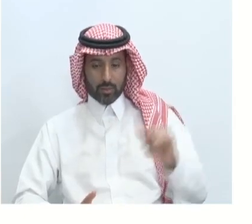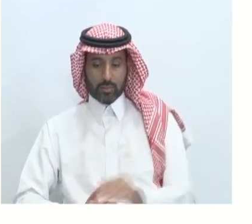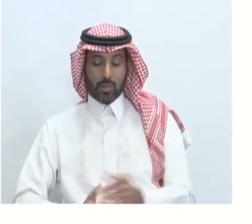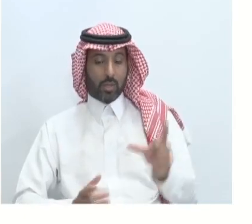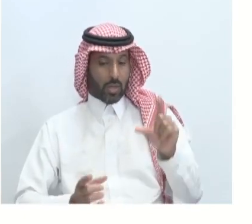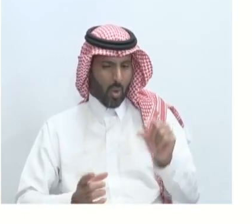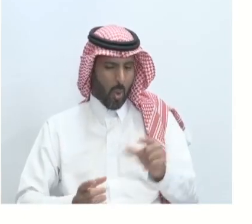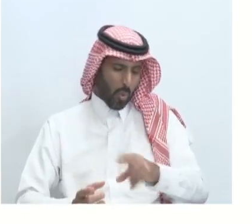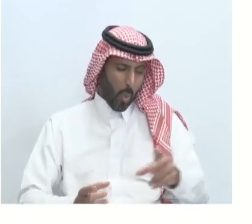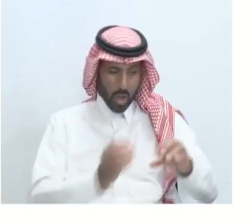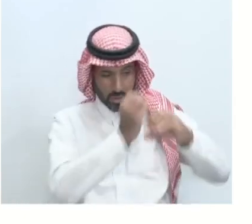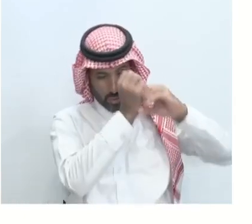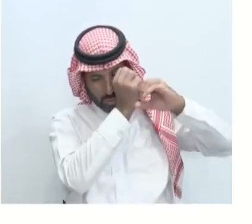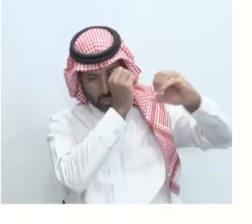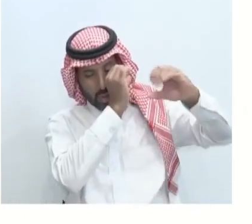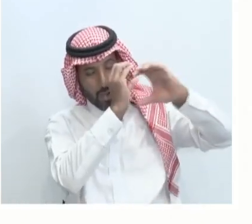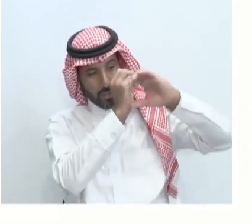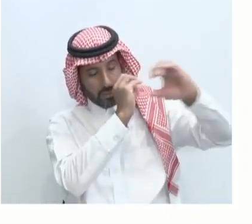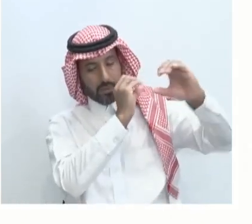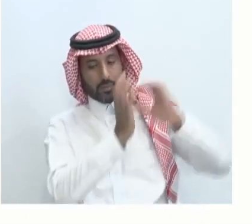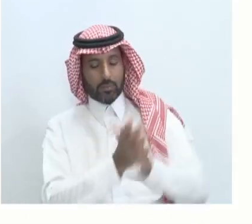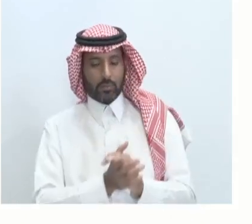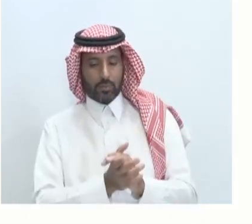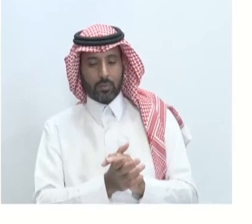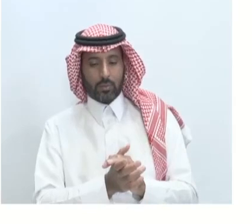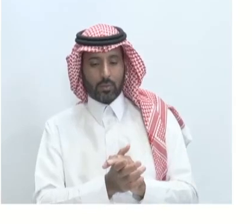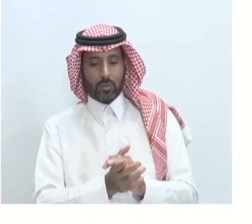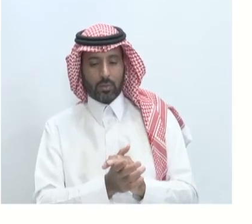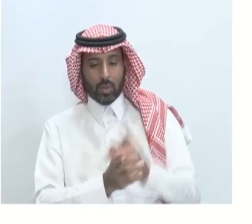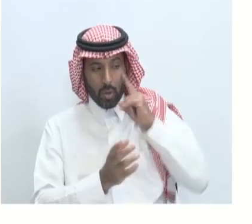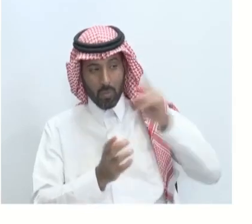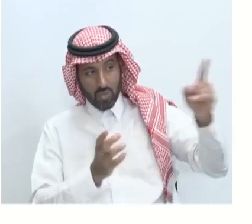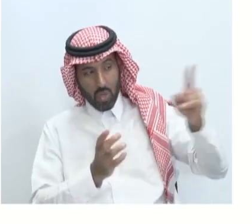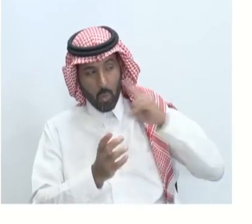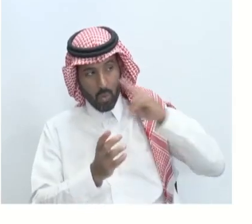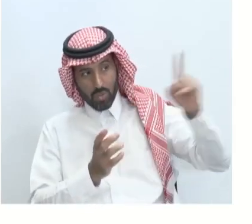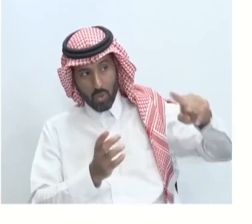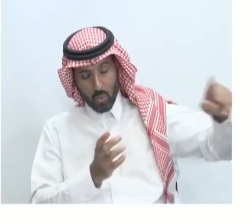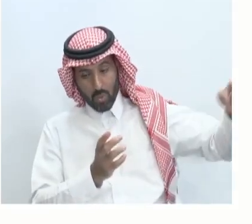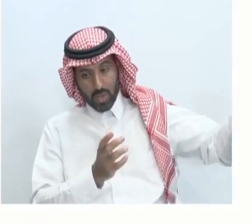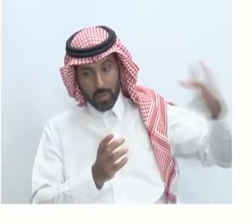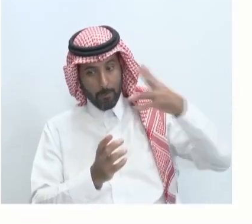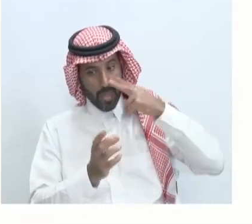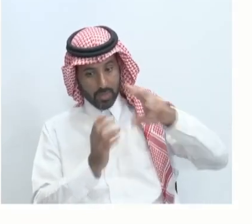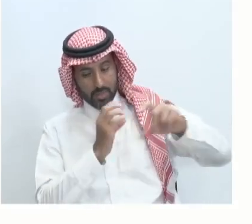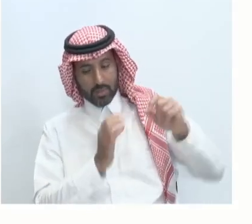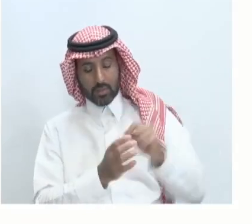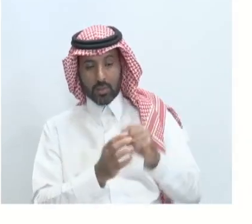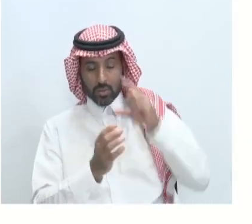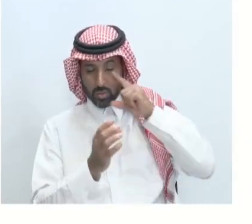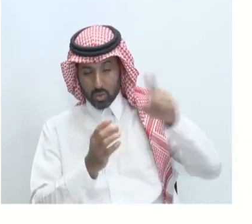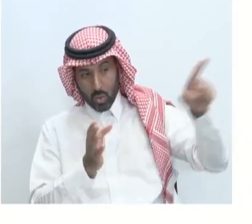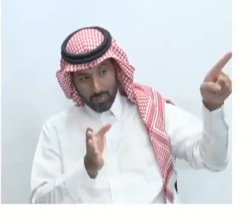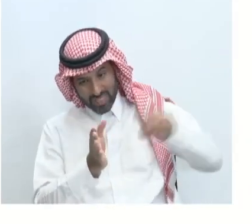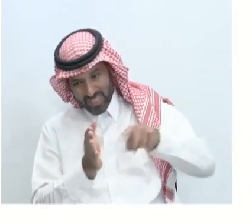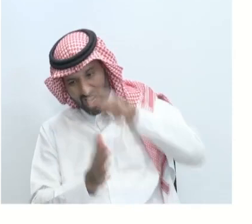في انواع التلسكوبات عزيزي الطالب عزيزتي الطالبه تطرقنا الى تلسكوبات الضوء المرئي ومن خلال